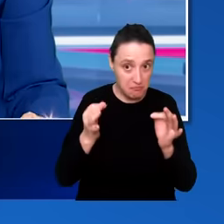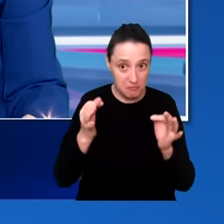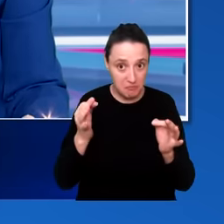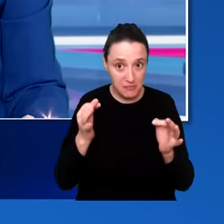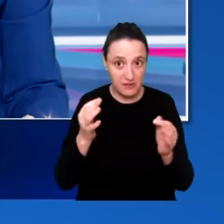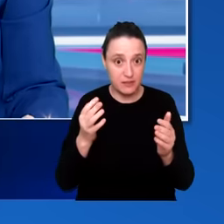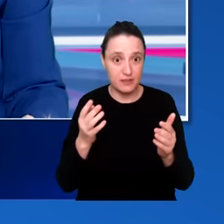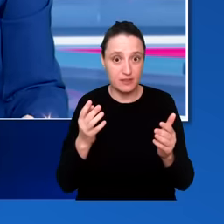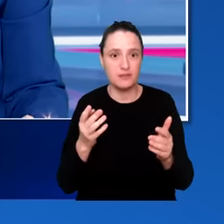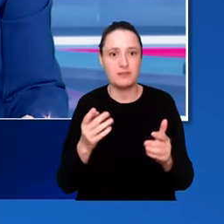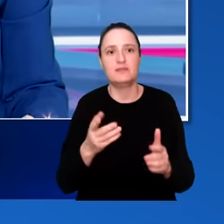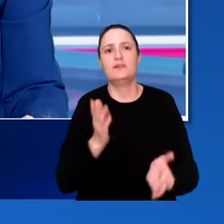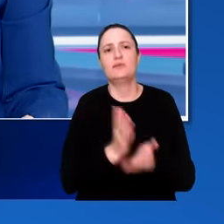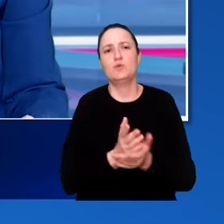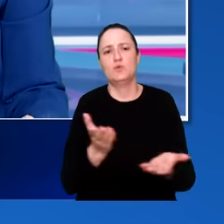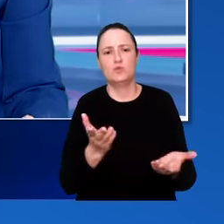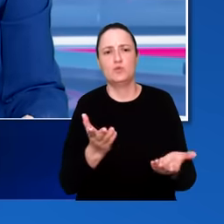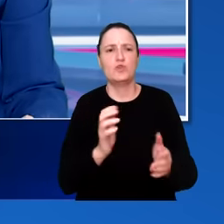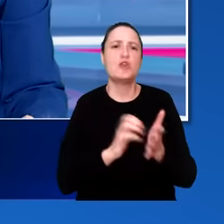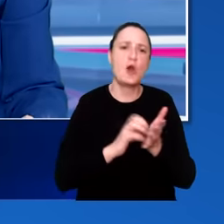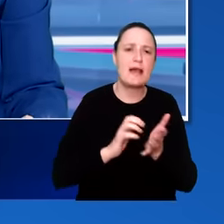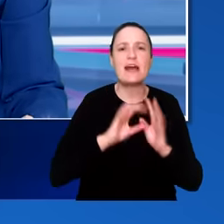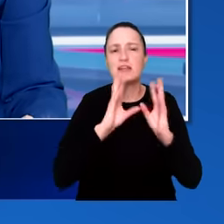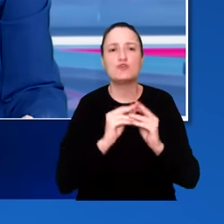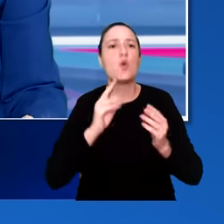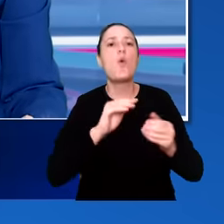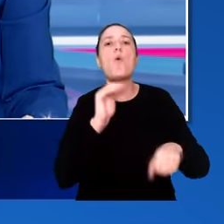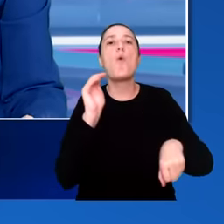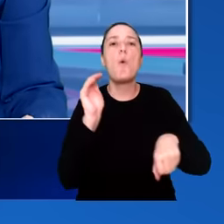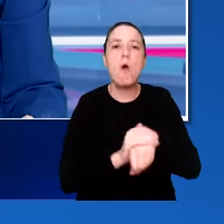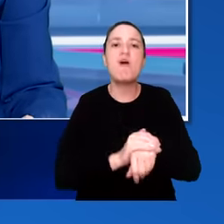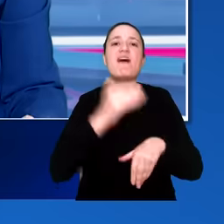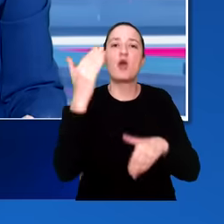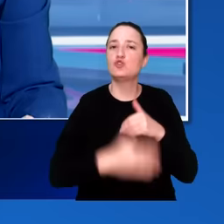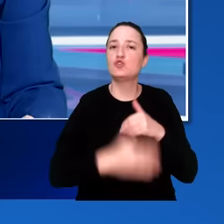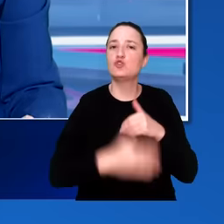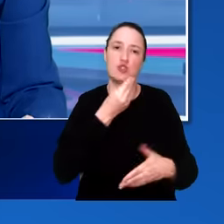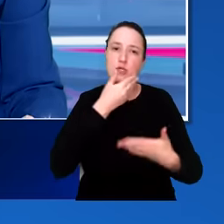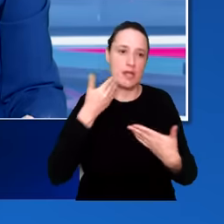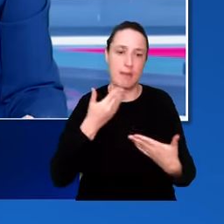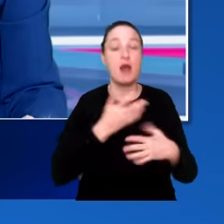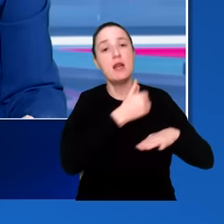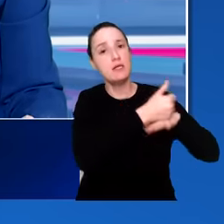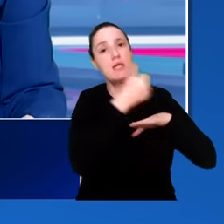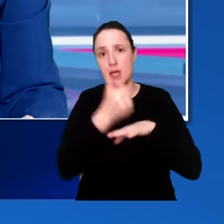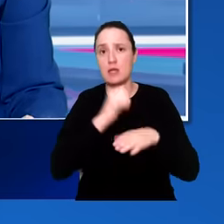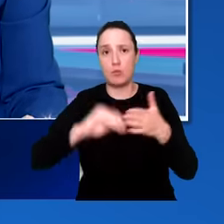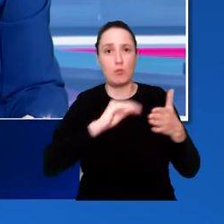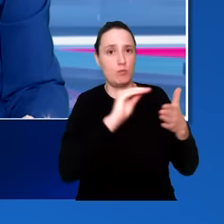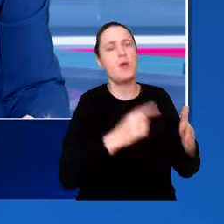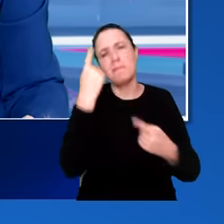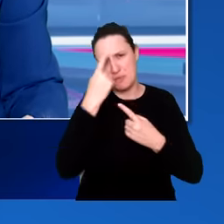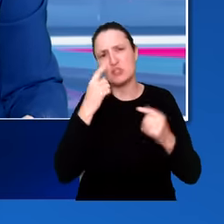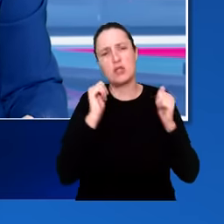jest dogadane. Jest dogadane, nie mamy jeszcze końcowej umowy, więc nie chciałabym się wypowiadać za naszych liderów, ale myślę, że idziemy razem. Trzecia